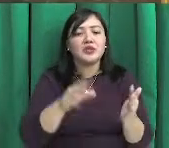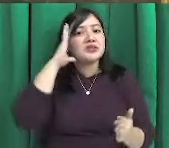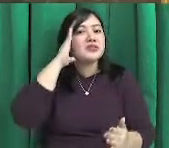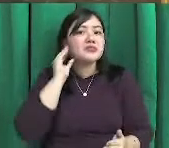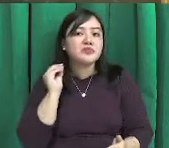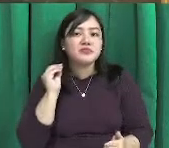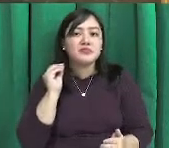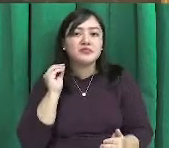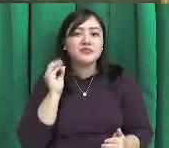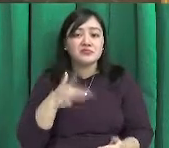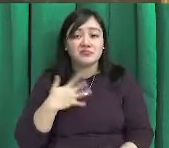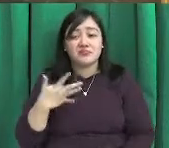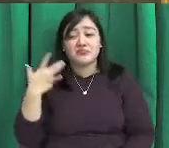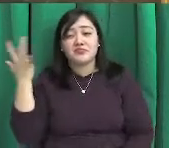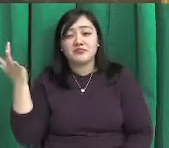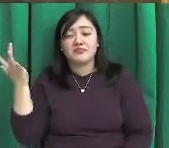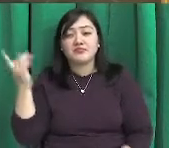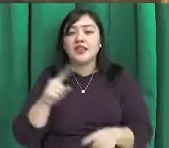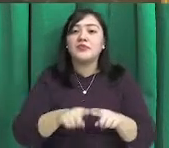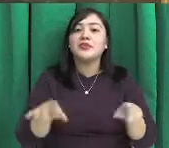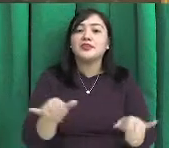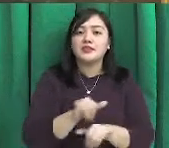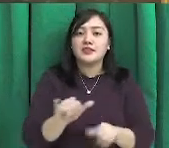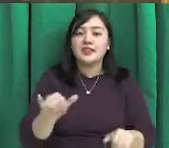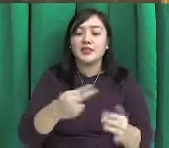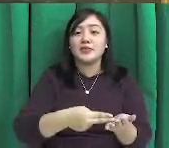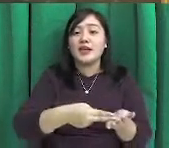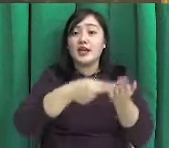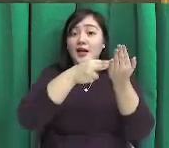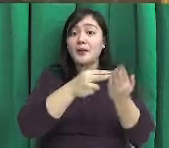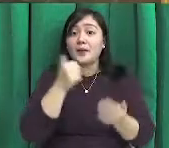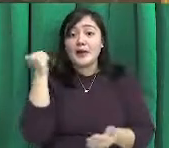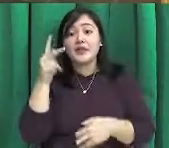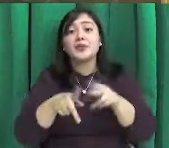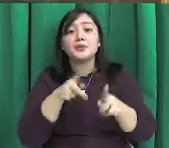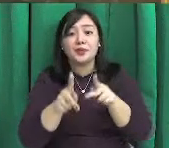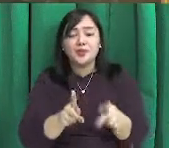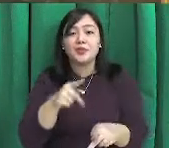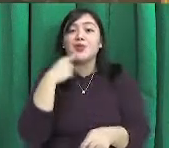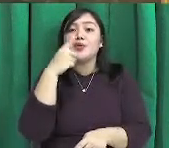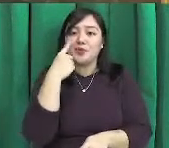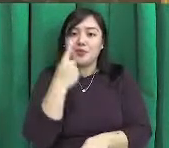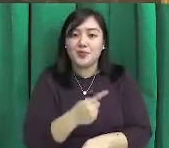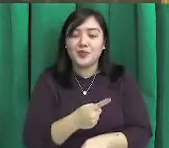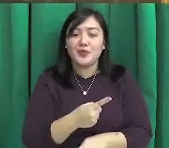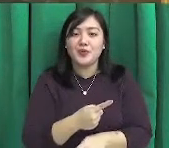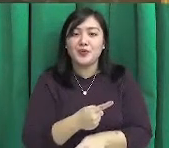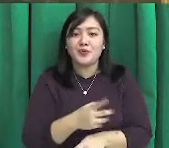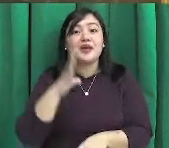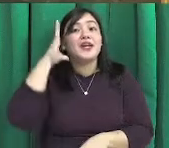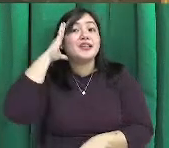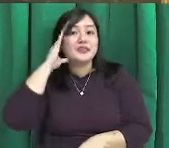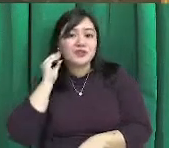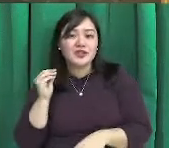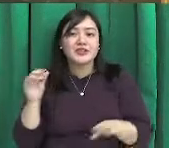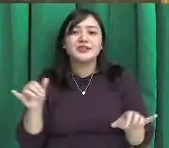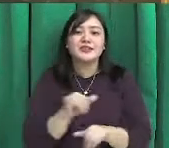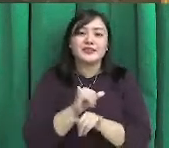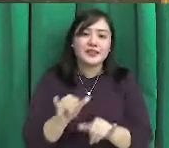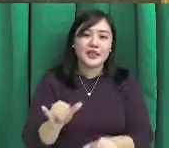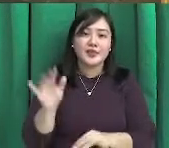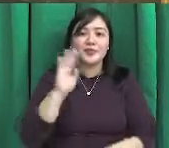Pero para may matulungan po yung iba na may dinaraanan o nadaanan problema